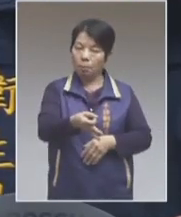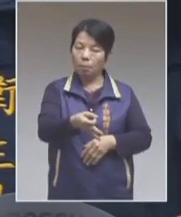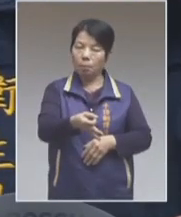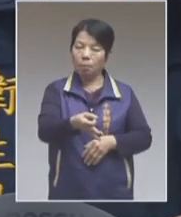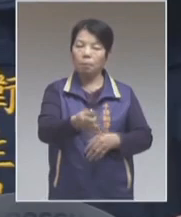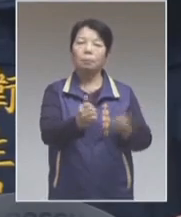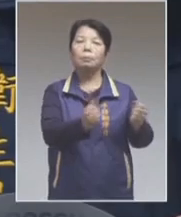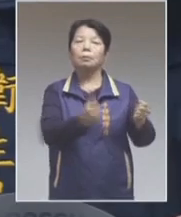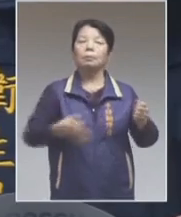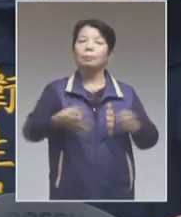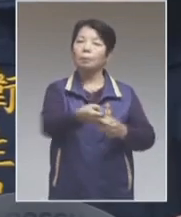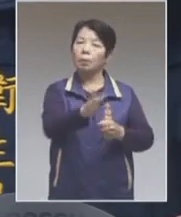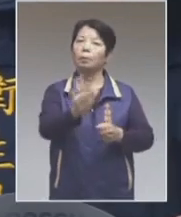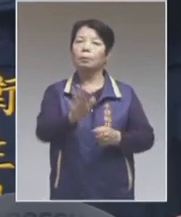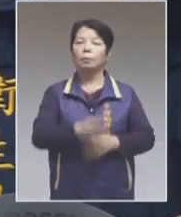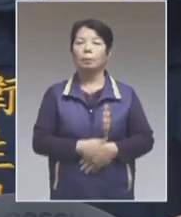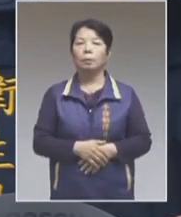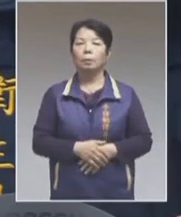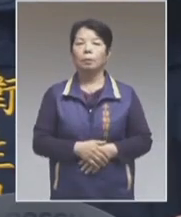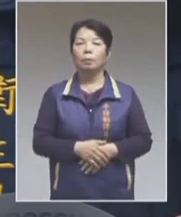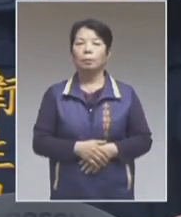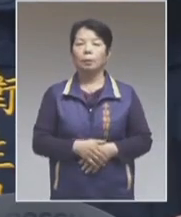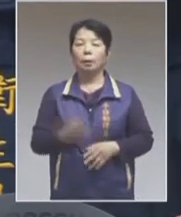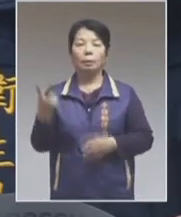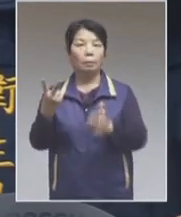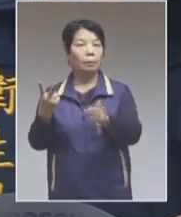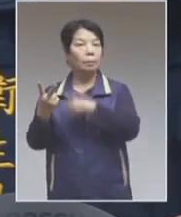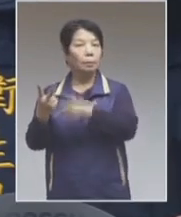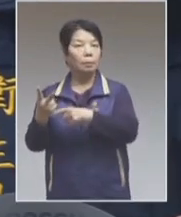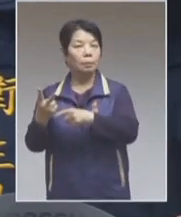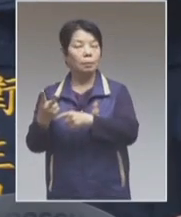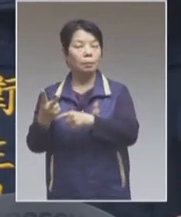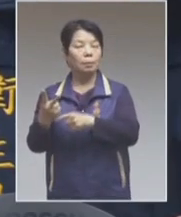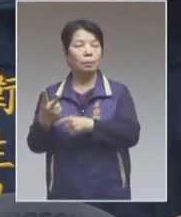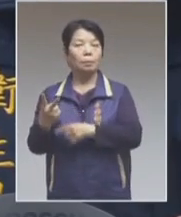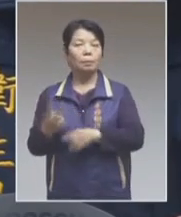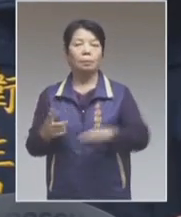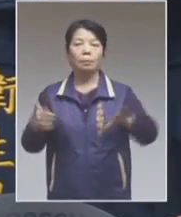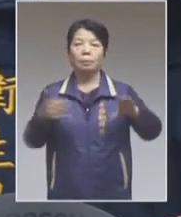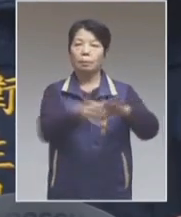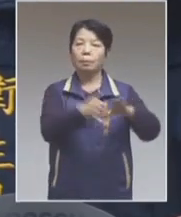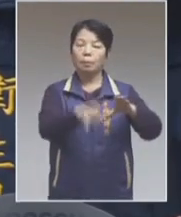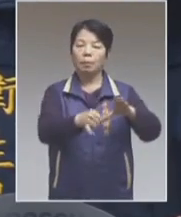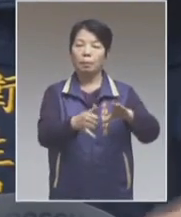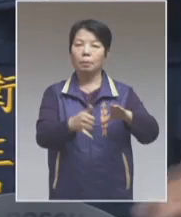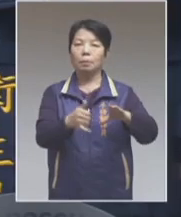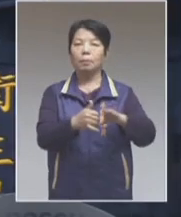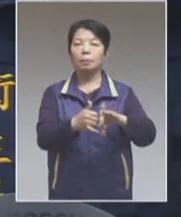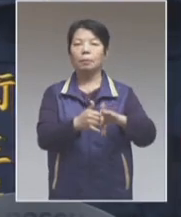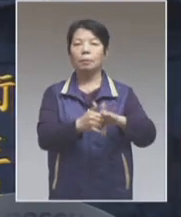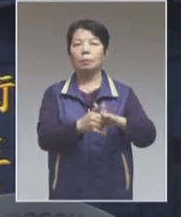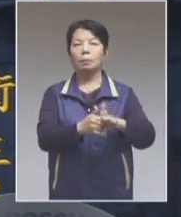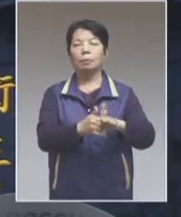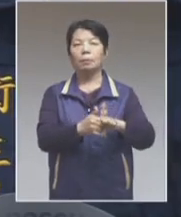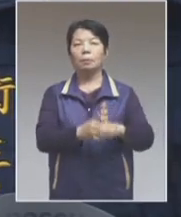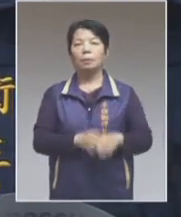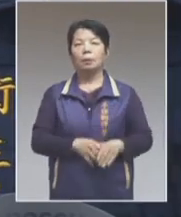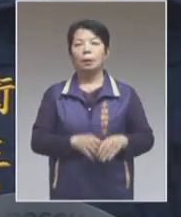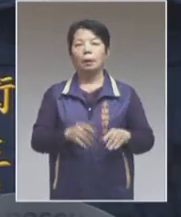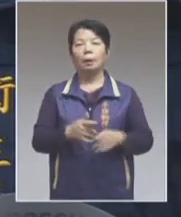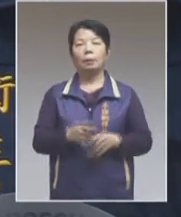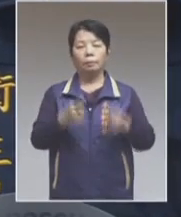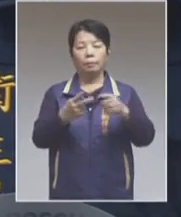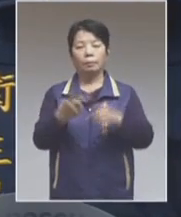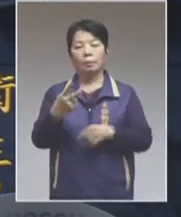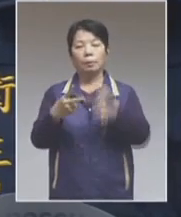的这个部分，那但是跟他同行的这一位同住家人呢，这一部分到目前为止是还是呈现阴性的状